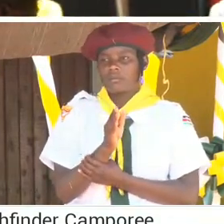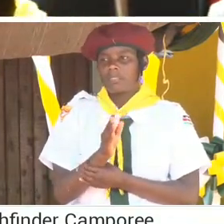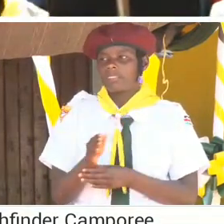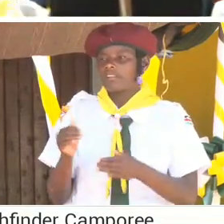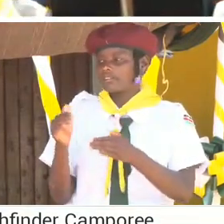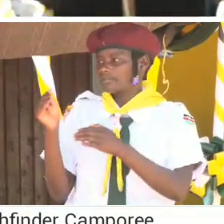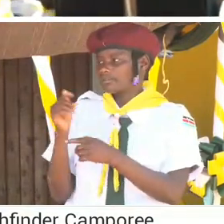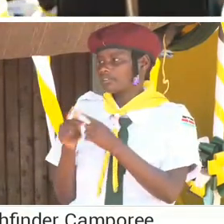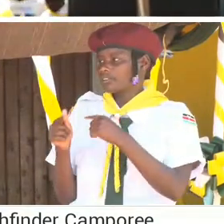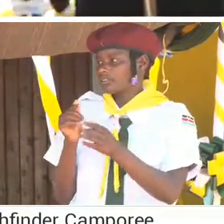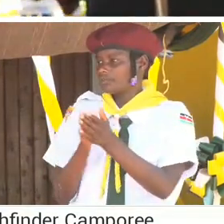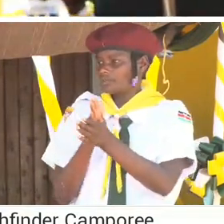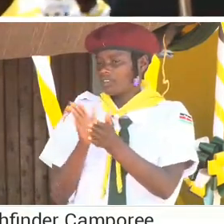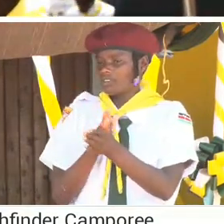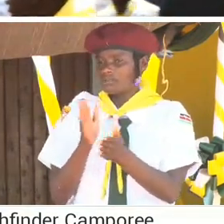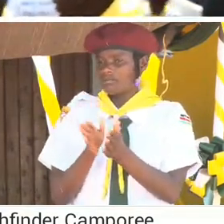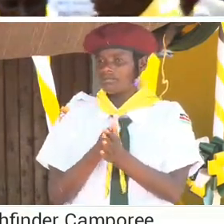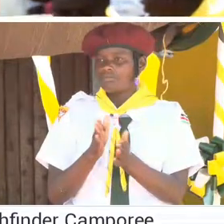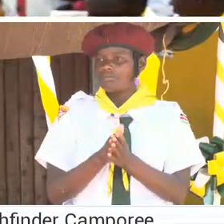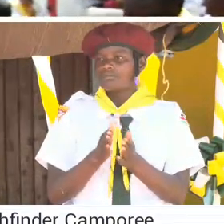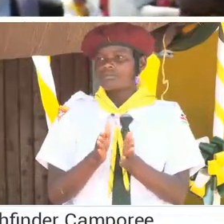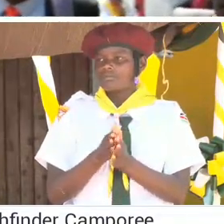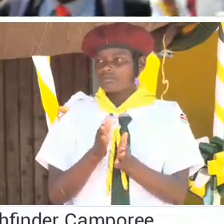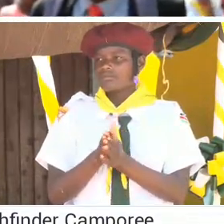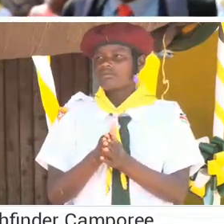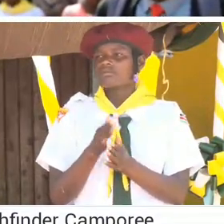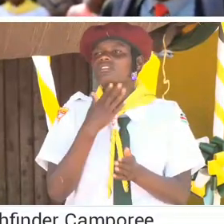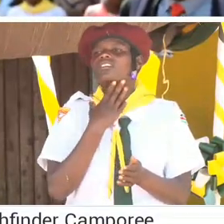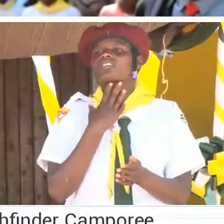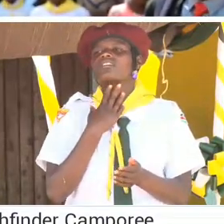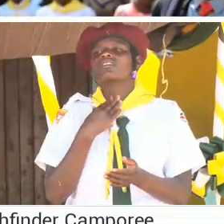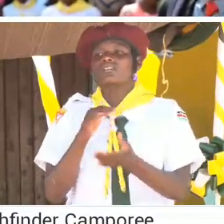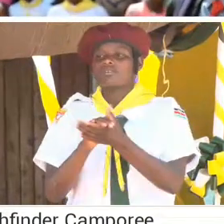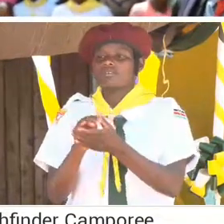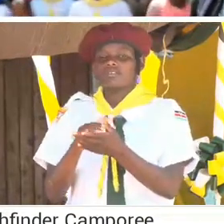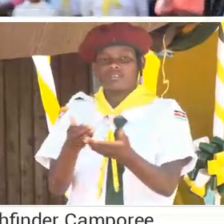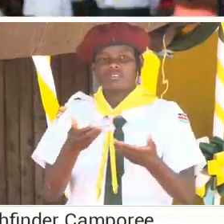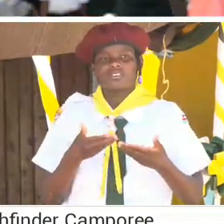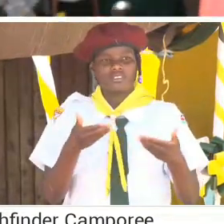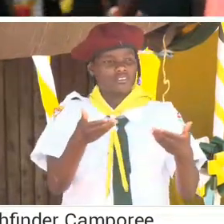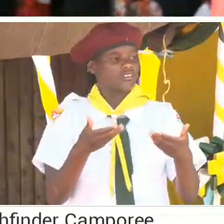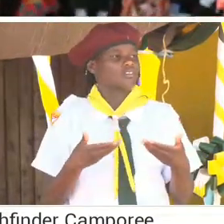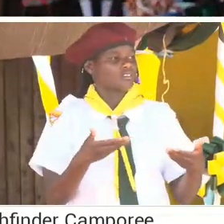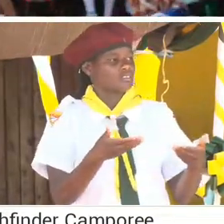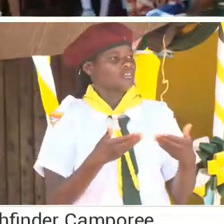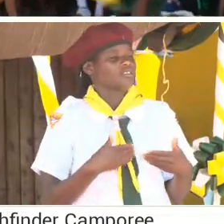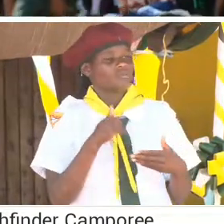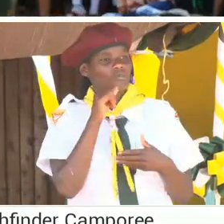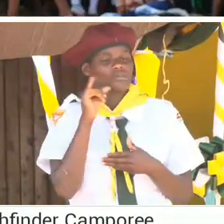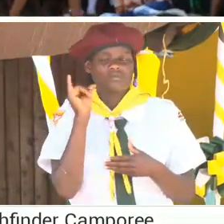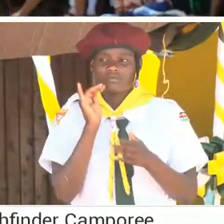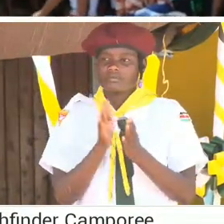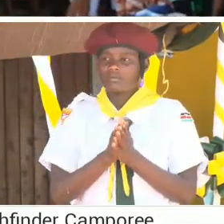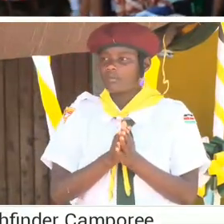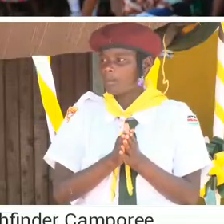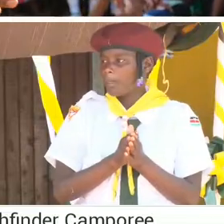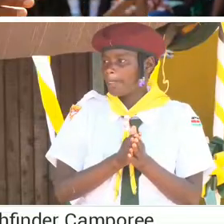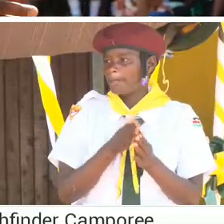Sogea. Tunatamani tuwapokee hawa ambao walibatizwa. Lakini tunatamani wale ambao wanatamani kubatizwa na wenyewe wajiunge